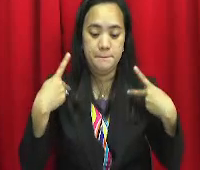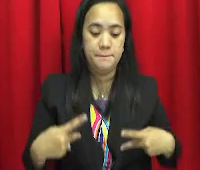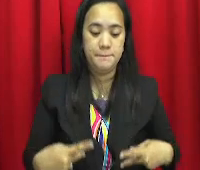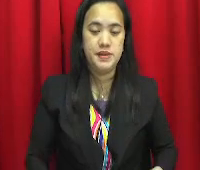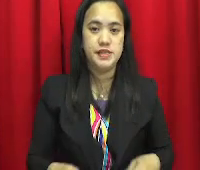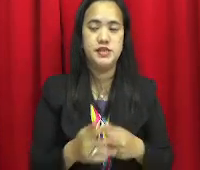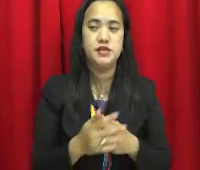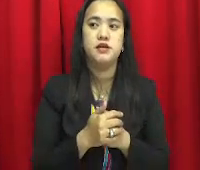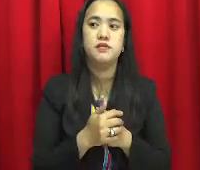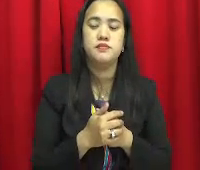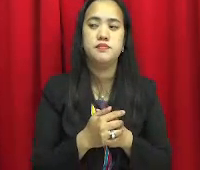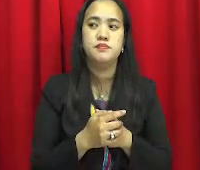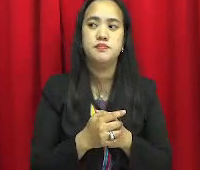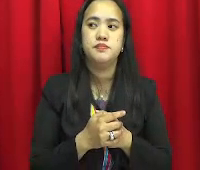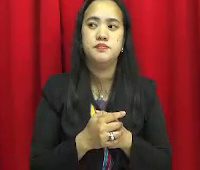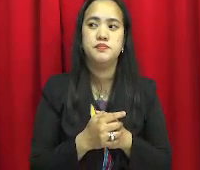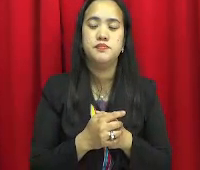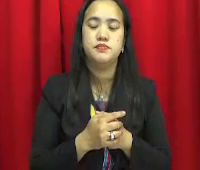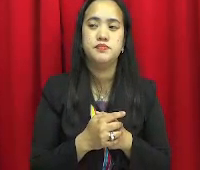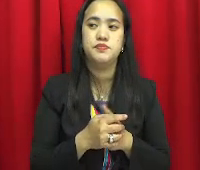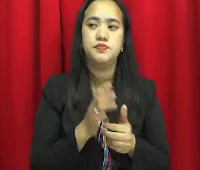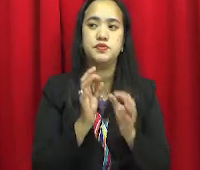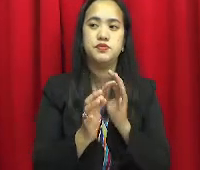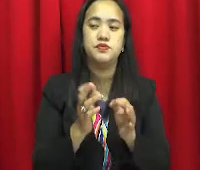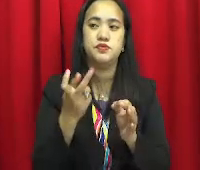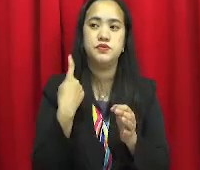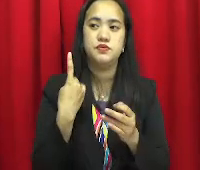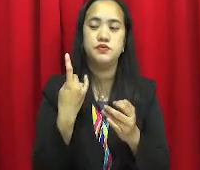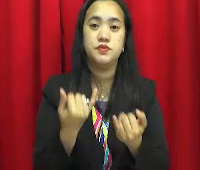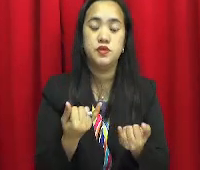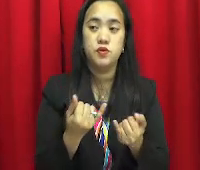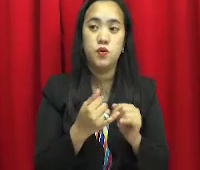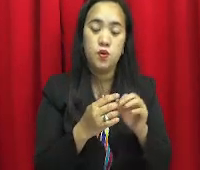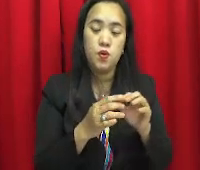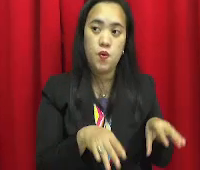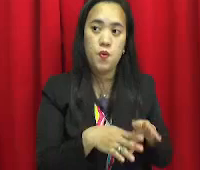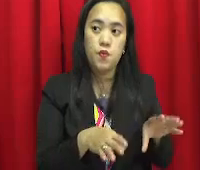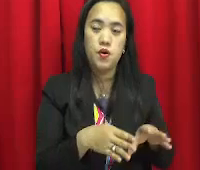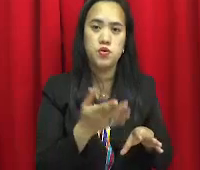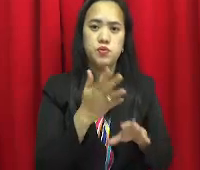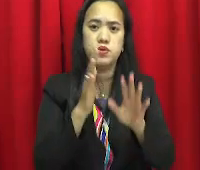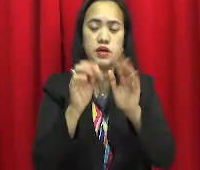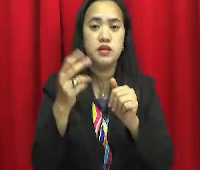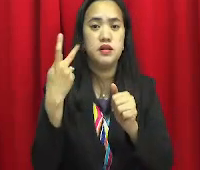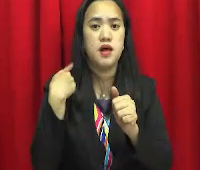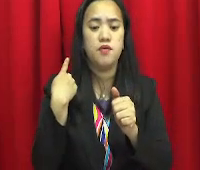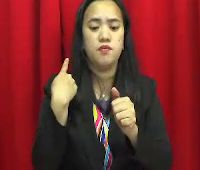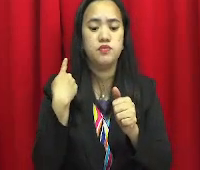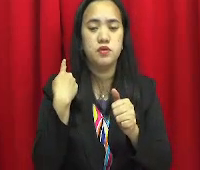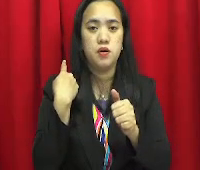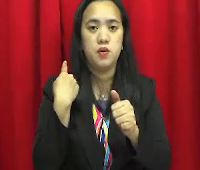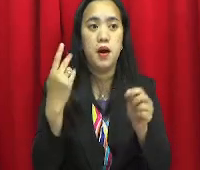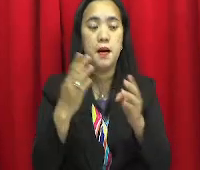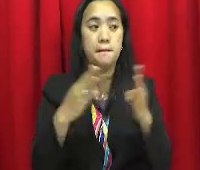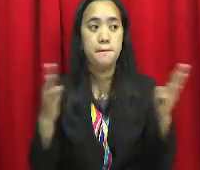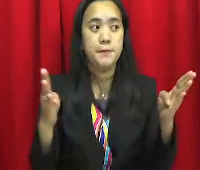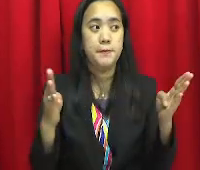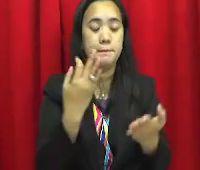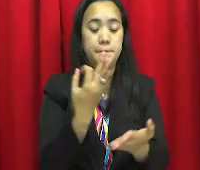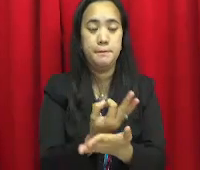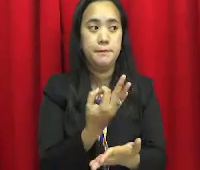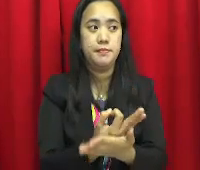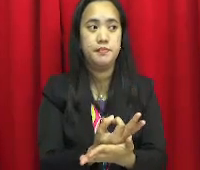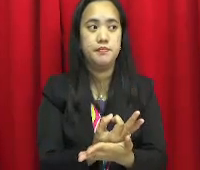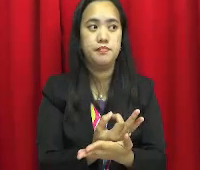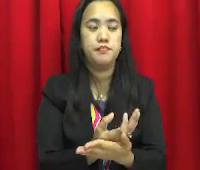talaga. Oo, kung magtatrabaho ka, pwede kang magkumita ng pera, yung perang yan, yung pag-aalaga mo sa anak mo,